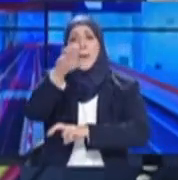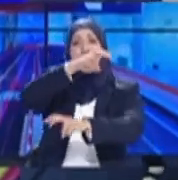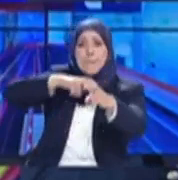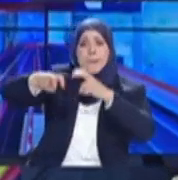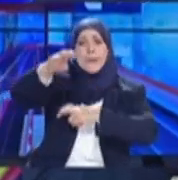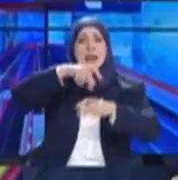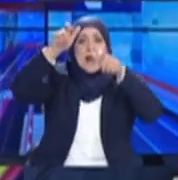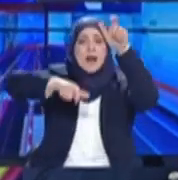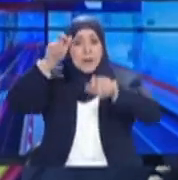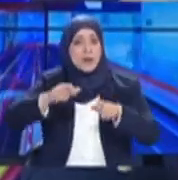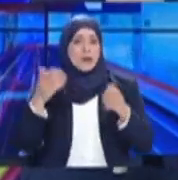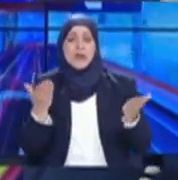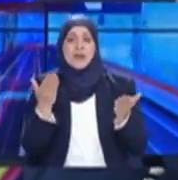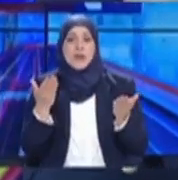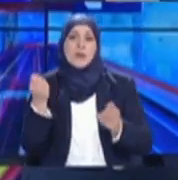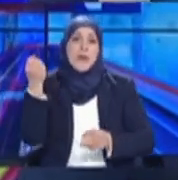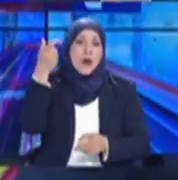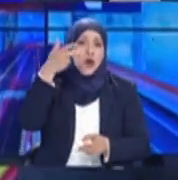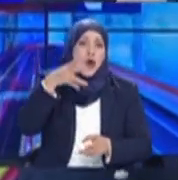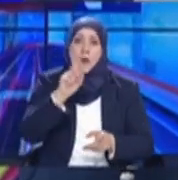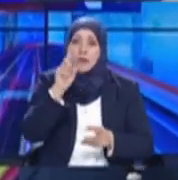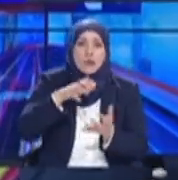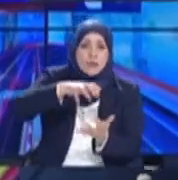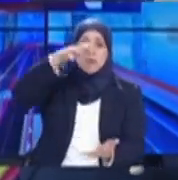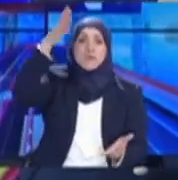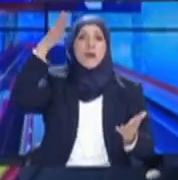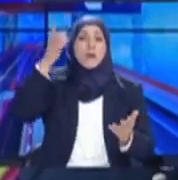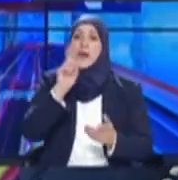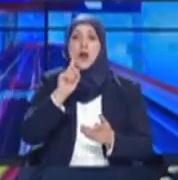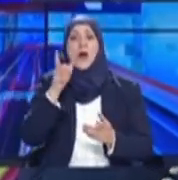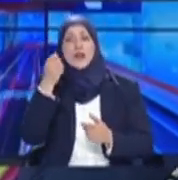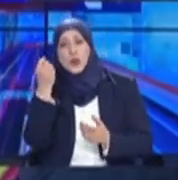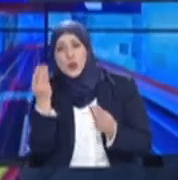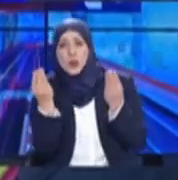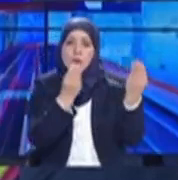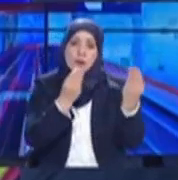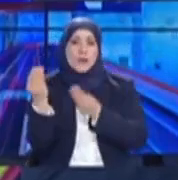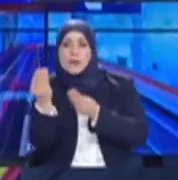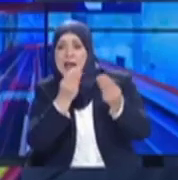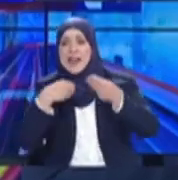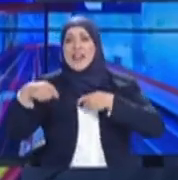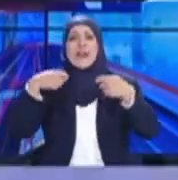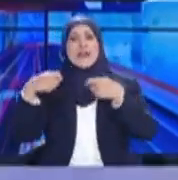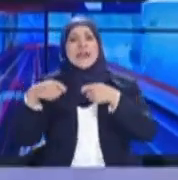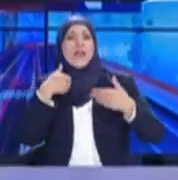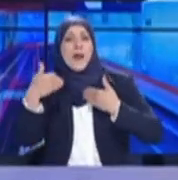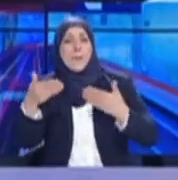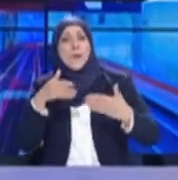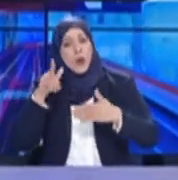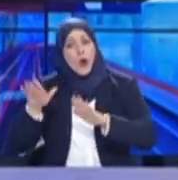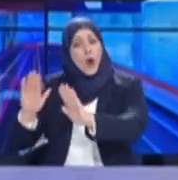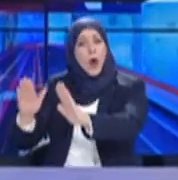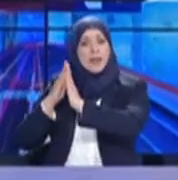مش عدد كبير اللي بتتطلب من ممكن المصلحه لازم تكون موجوده ولكن كل من هو في حاجه انه يقعد في دار